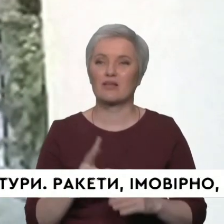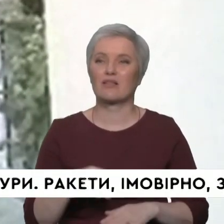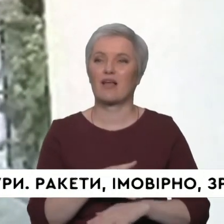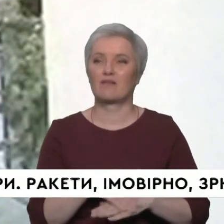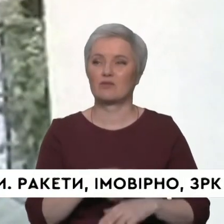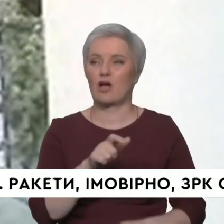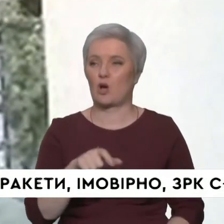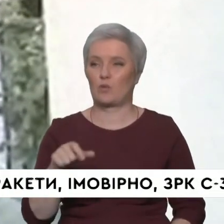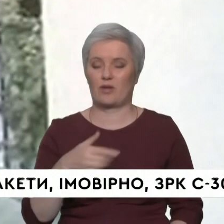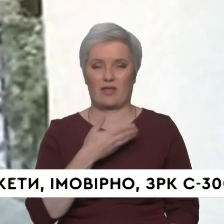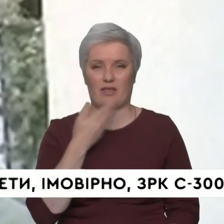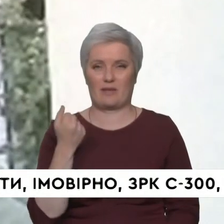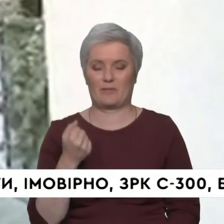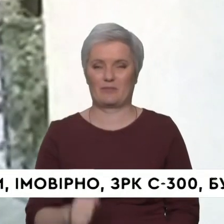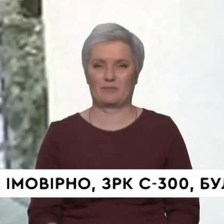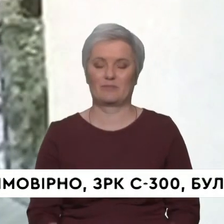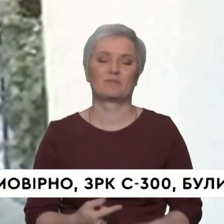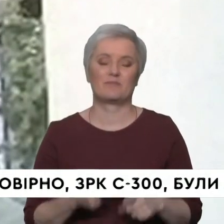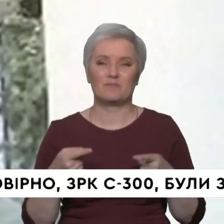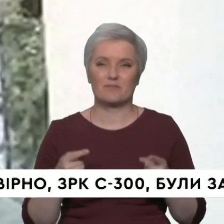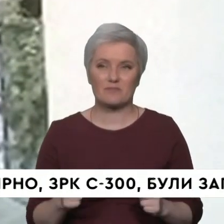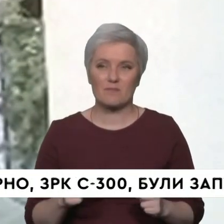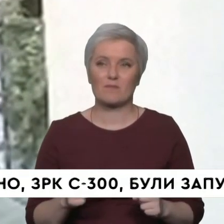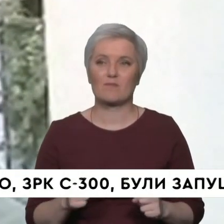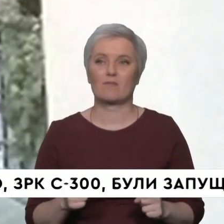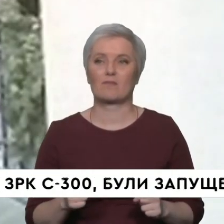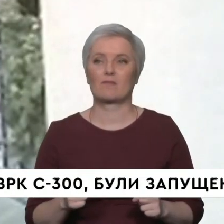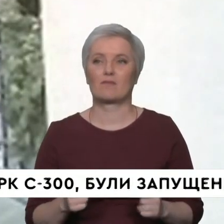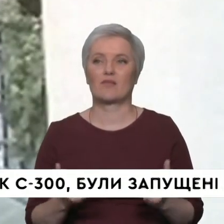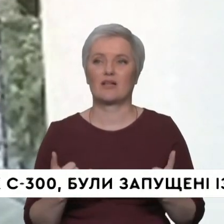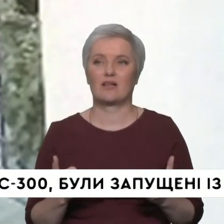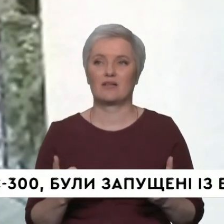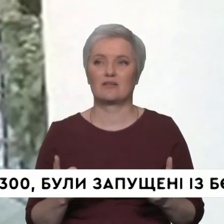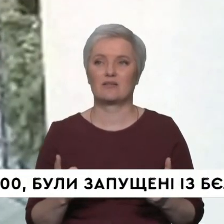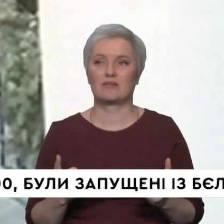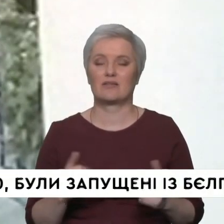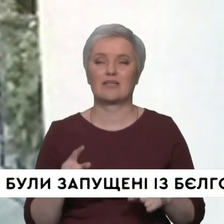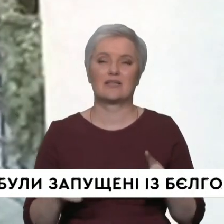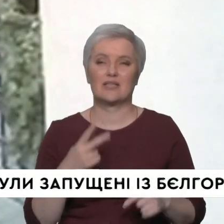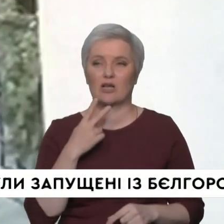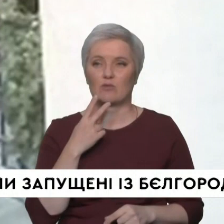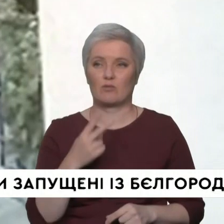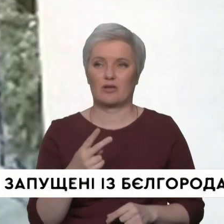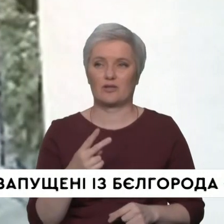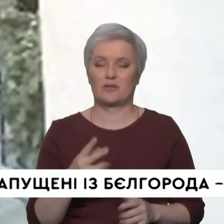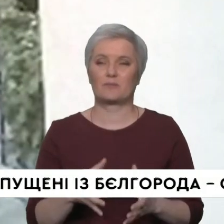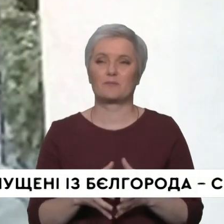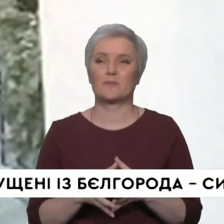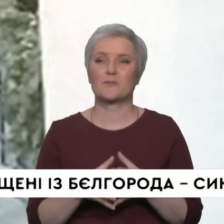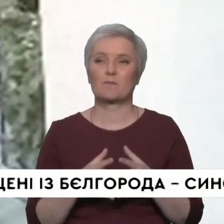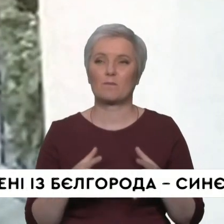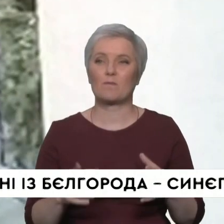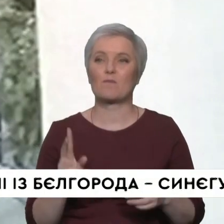людей нема. Тобто це дійсно настільки зараз може рідко бачити, здебільшого це ті,